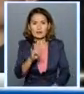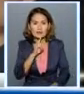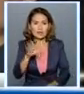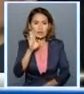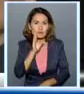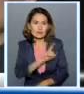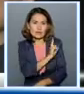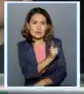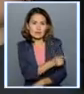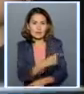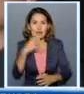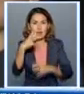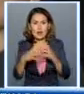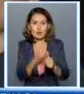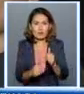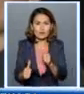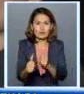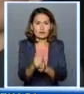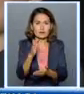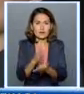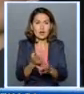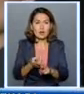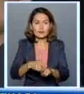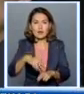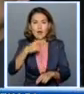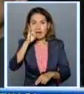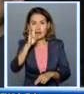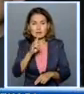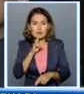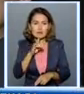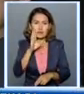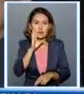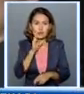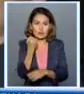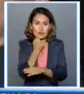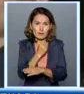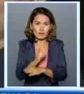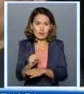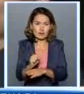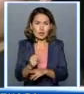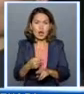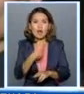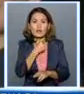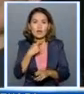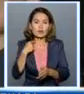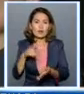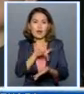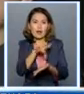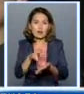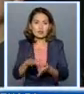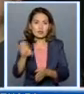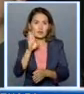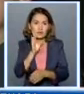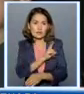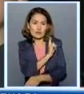деп өздерінің пікірлерін білдіріп жатыр шетелдік азаматтар. Сондықтан да мен ойлаймын, осы жер жаннаты жетісудың олимпиаданың 7-ші күнінде жер